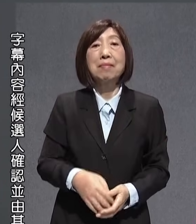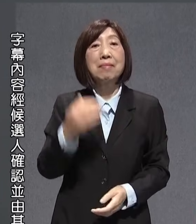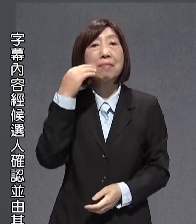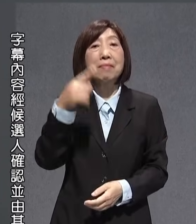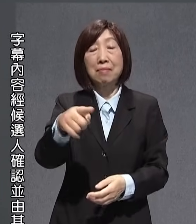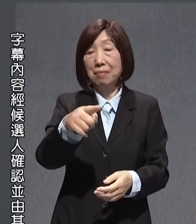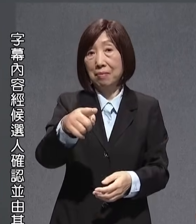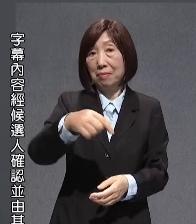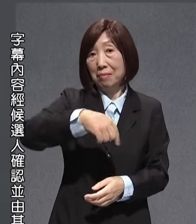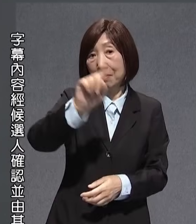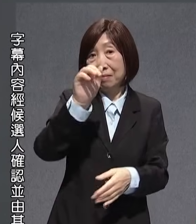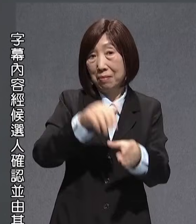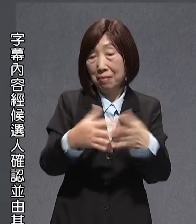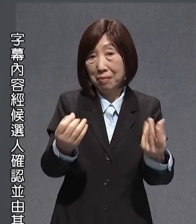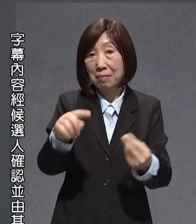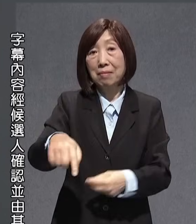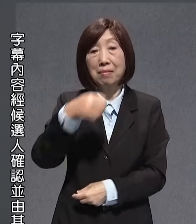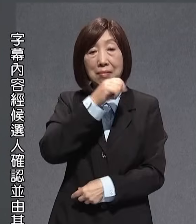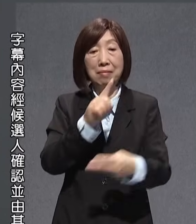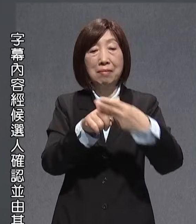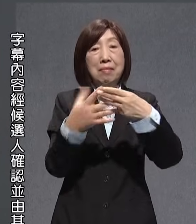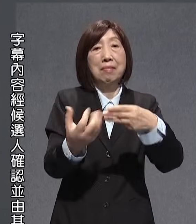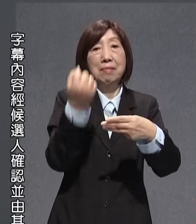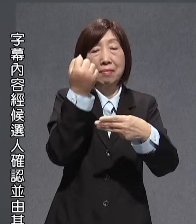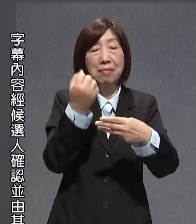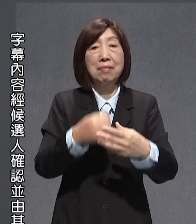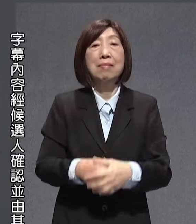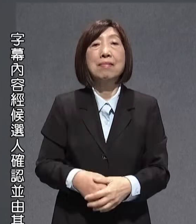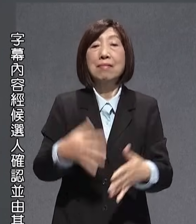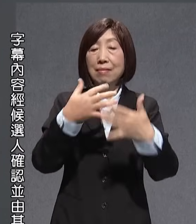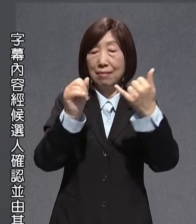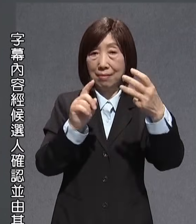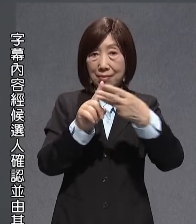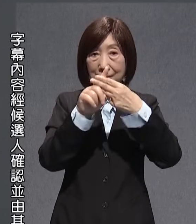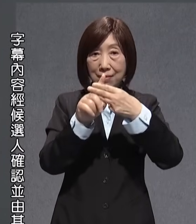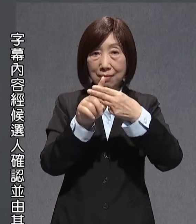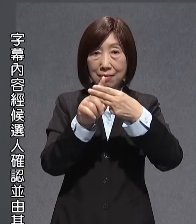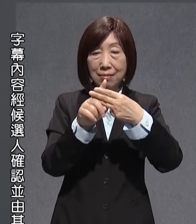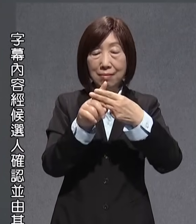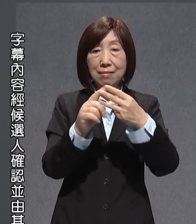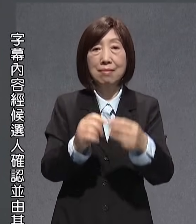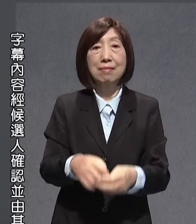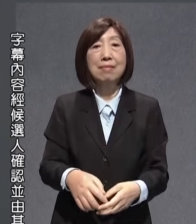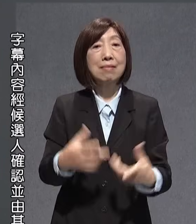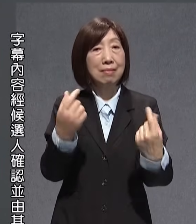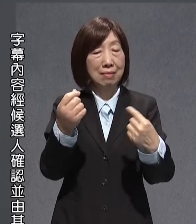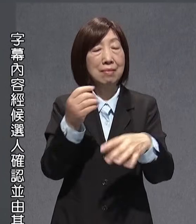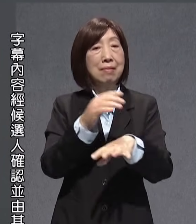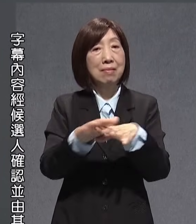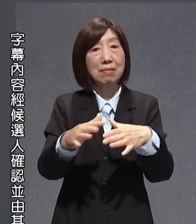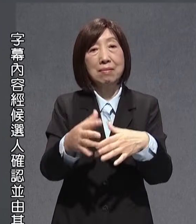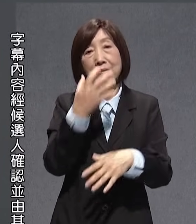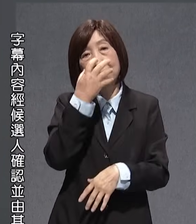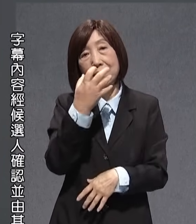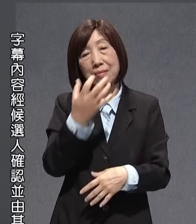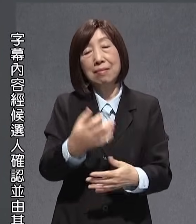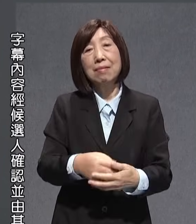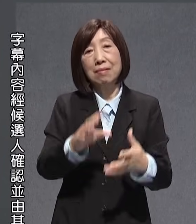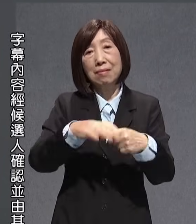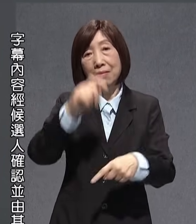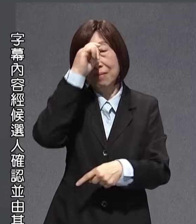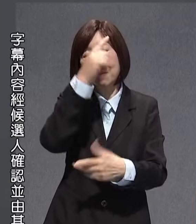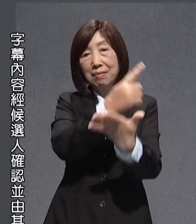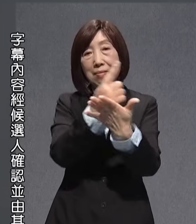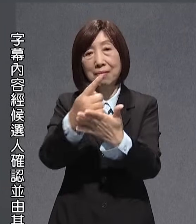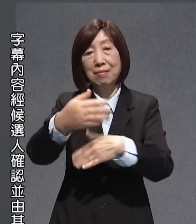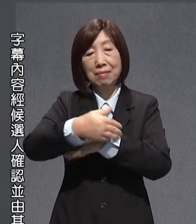少了您，台湾的主权、台湾的民主就会受到伤害。我们希望每一个县